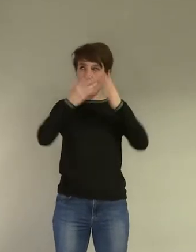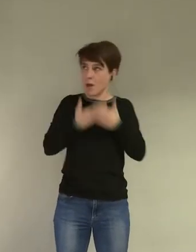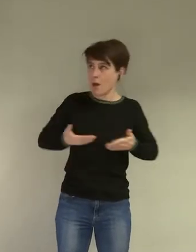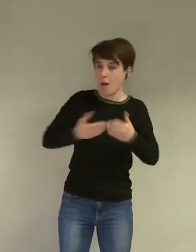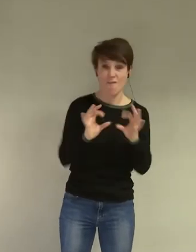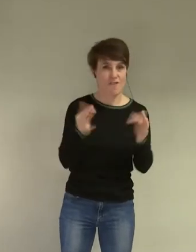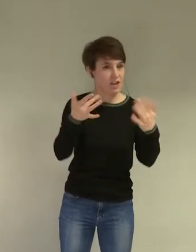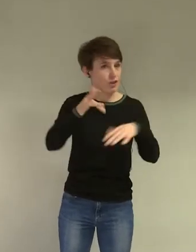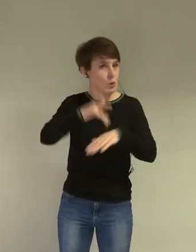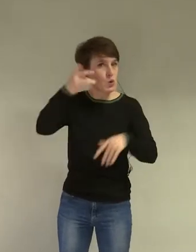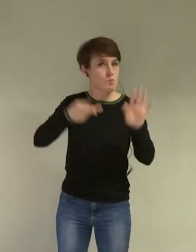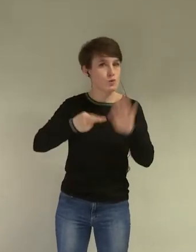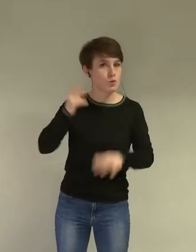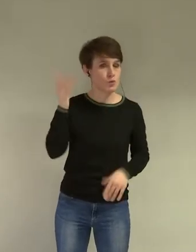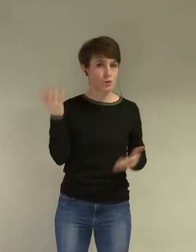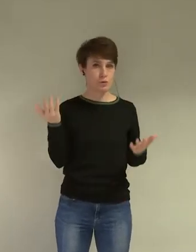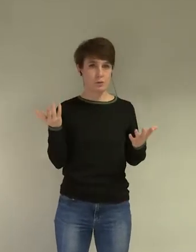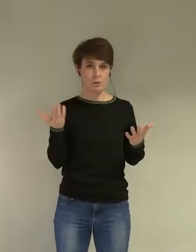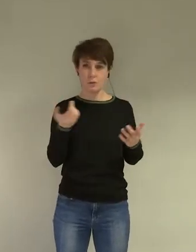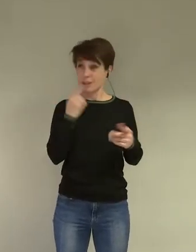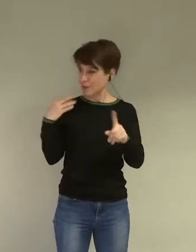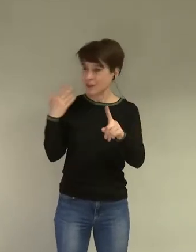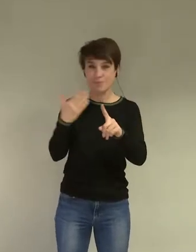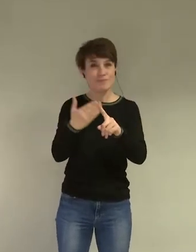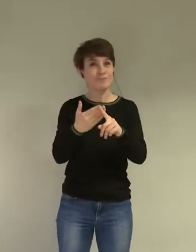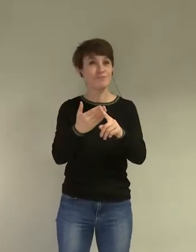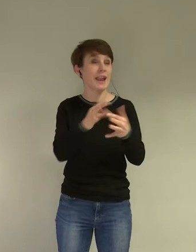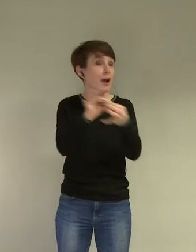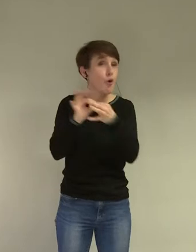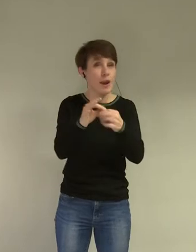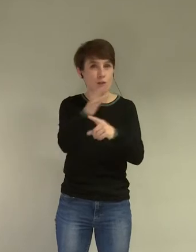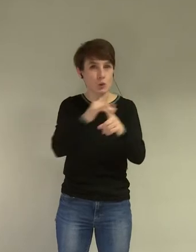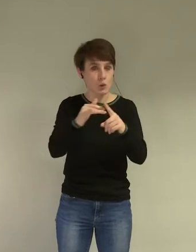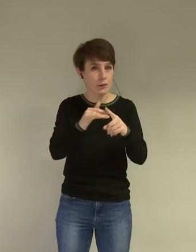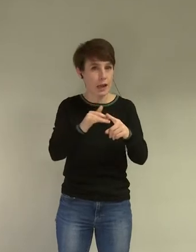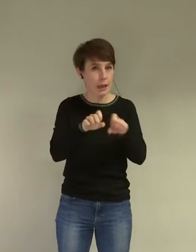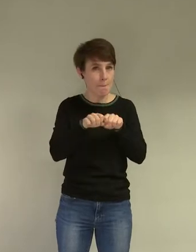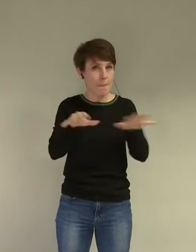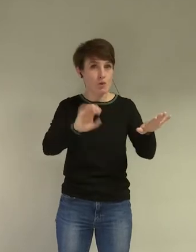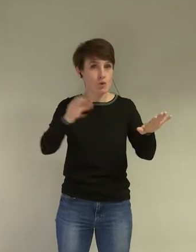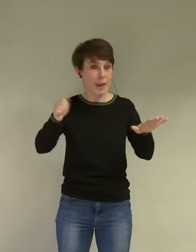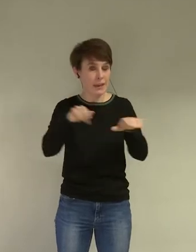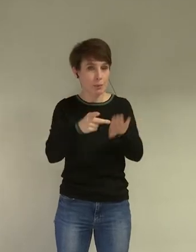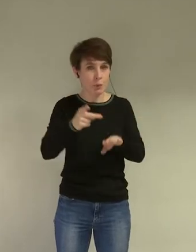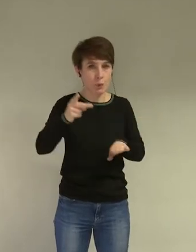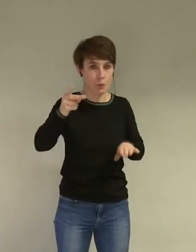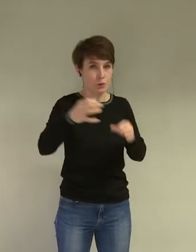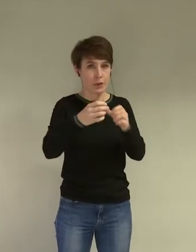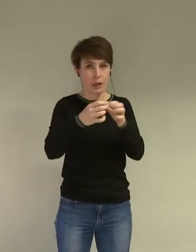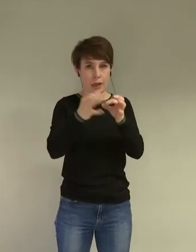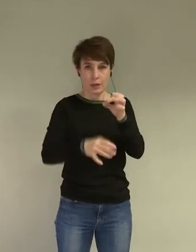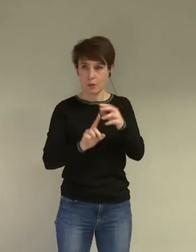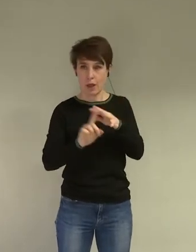la numérisation des rapports sociaux et des inégalités au sein de la famille ont aggravé et multiplier les situations de mal être